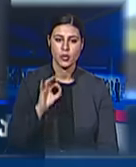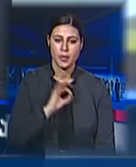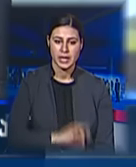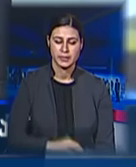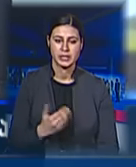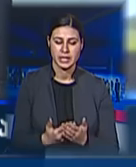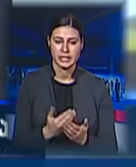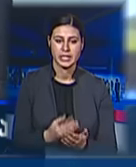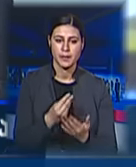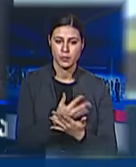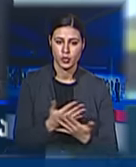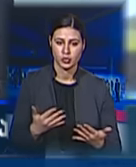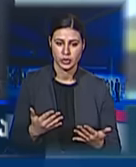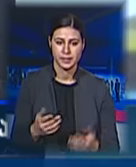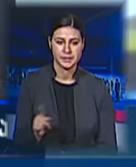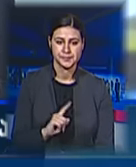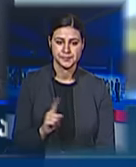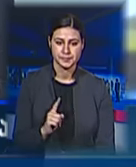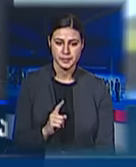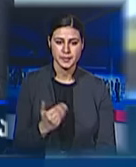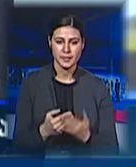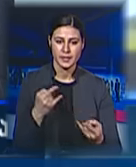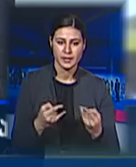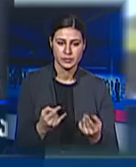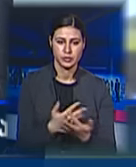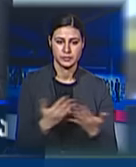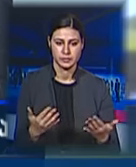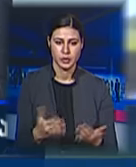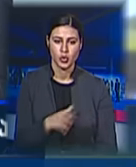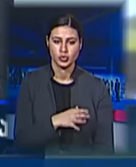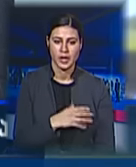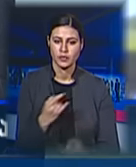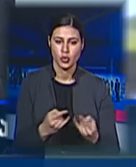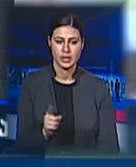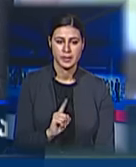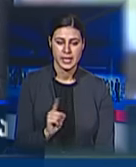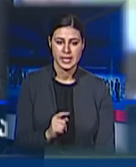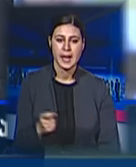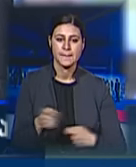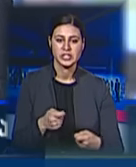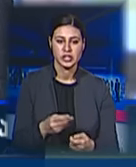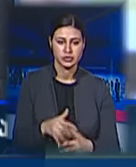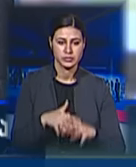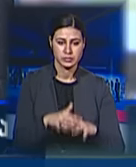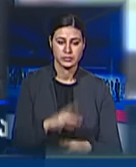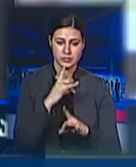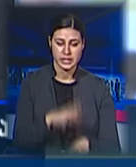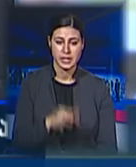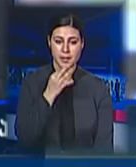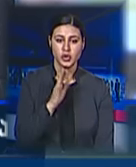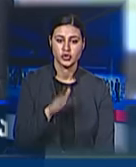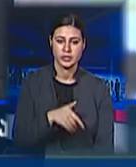მოხმარებადი დაუშვათ პროდუქტები, ანუ რაღაცა ტექნიკა და ასე შემდეგ და არა უძრავი ქონება და კონკრეტულად ბიზნესში არიდება ეს თანხები და